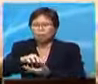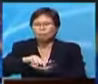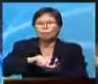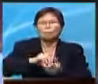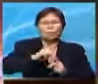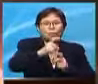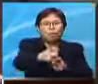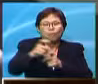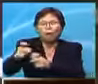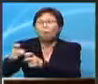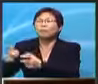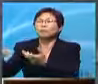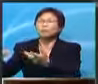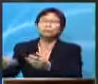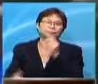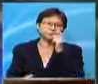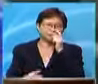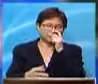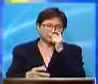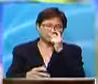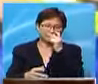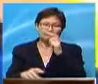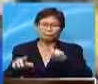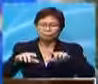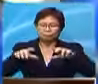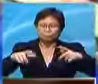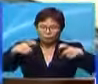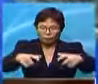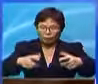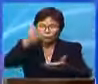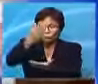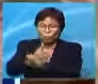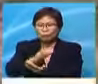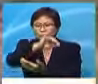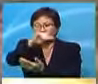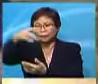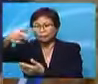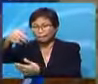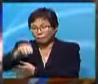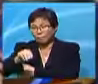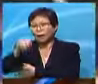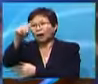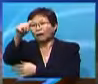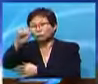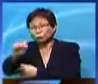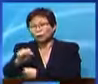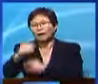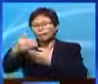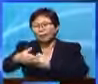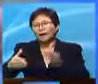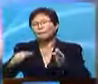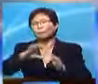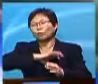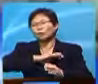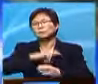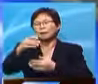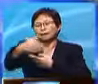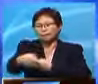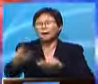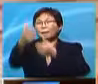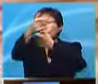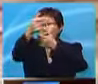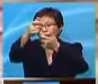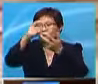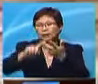secara konvoi antara lokasi persinggahan ialah jpam alus setar Balai Polis kota Star Balai Bomba Jalan